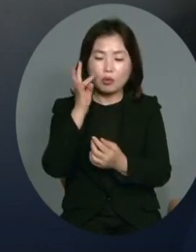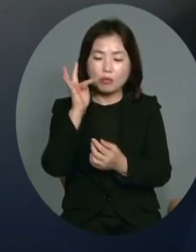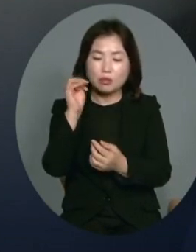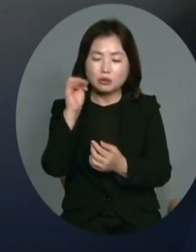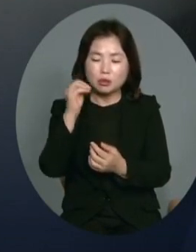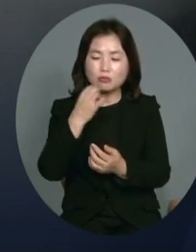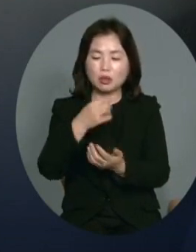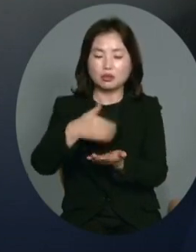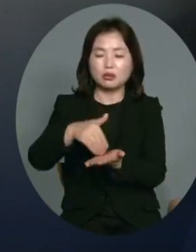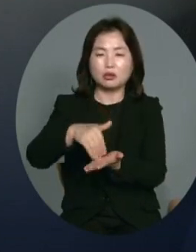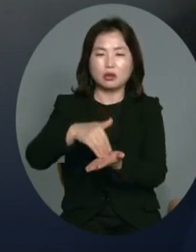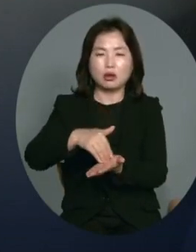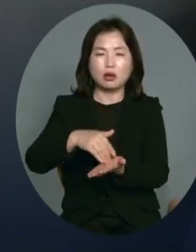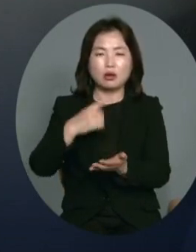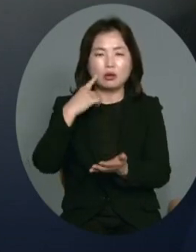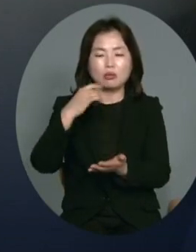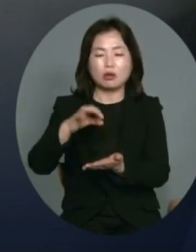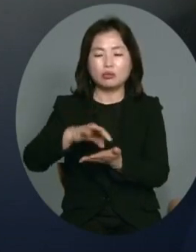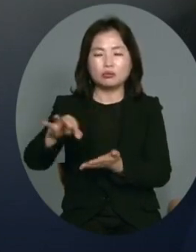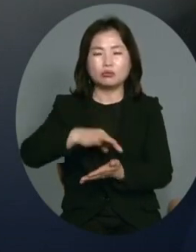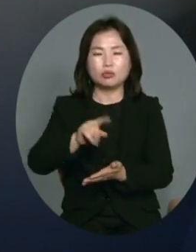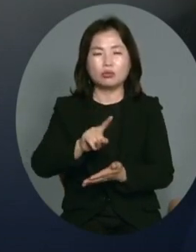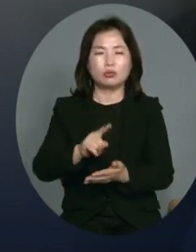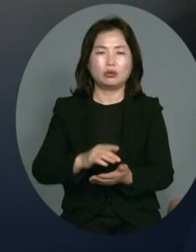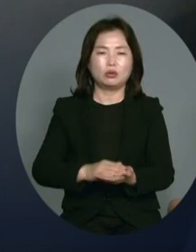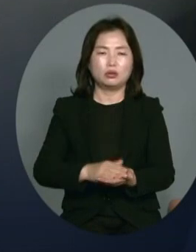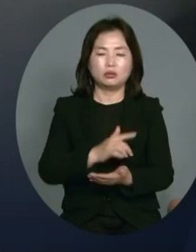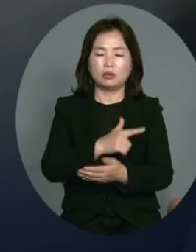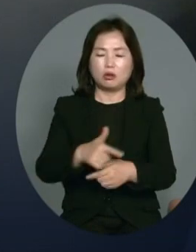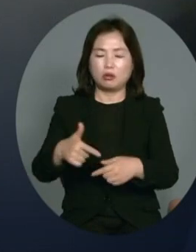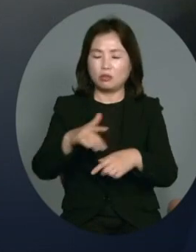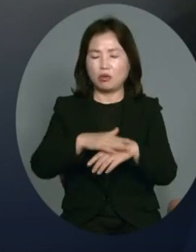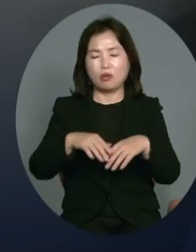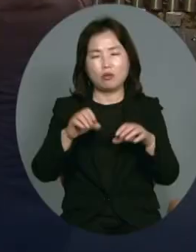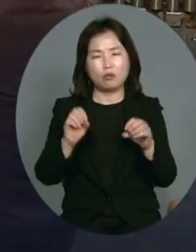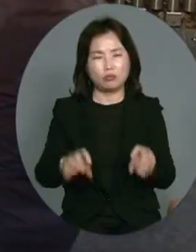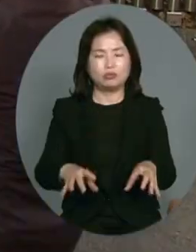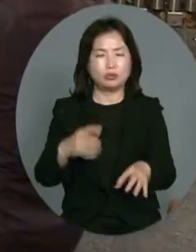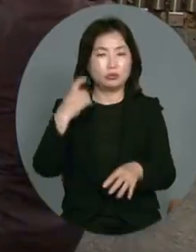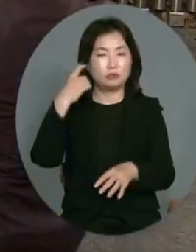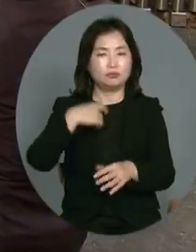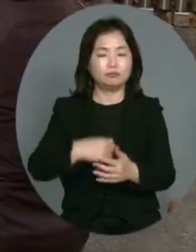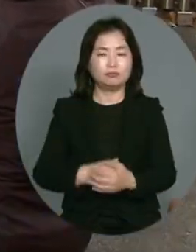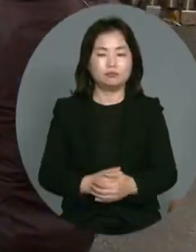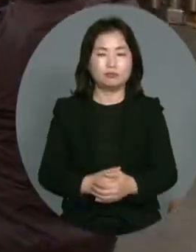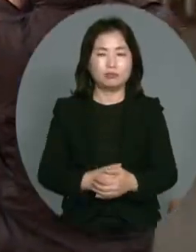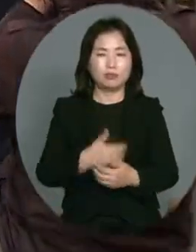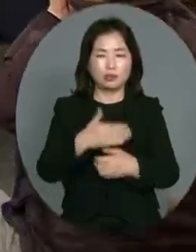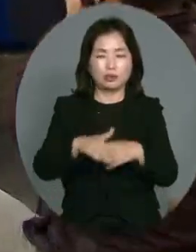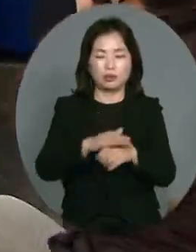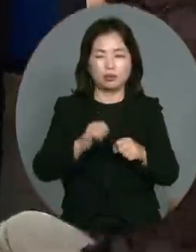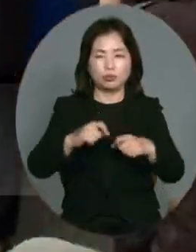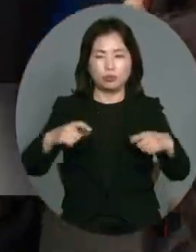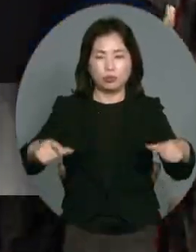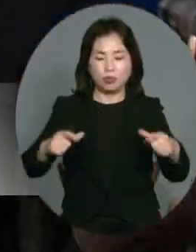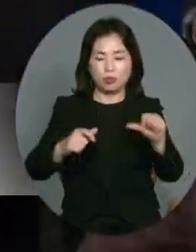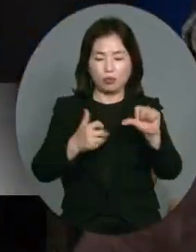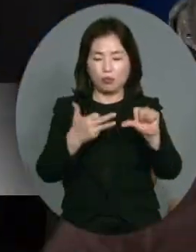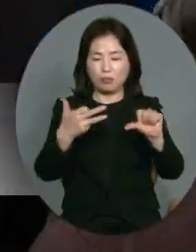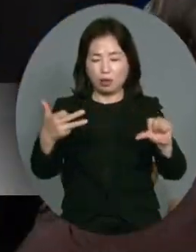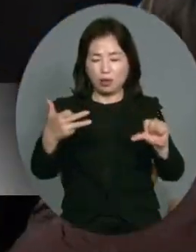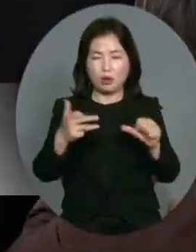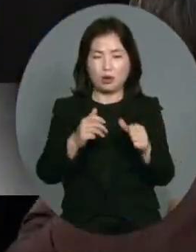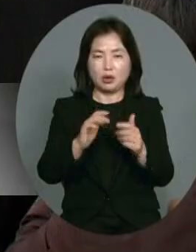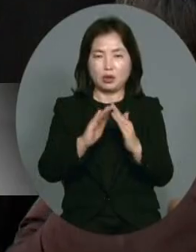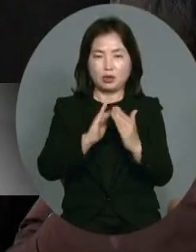이런 거 왜 받느냐고 이런 거를 그죠? 그러니까 그게 너무 허무한 거죠. 대구와 경북에서도 5.18